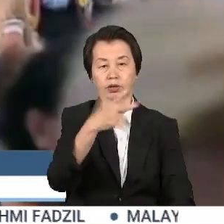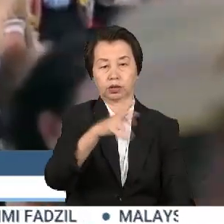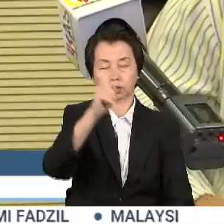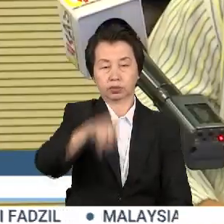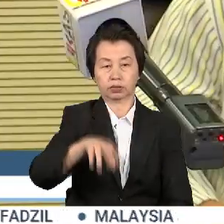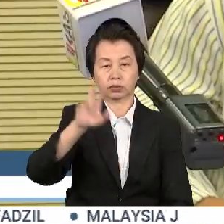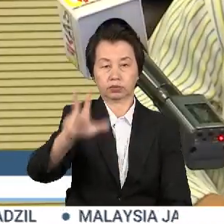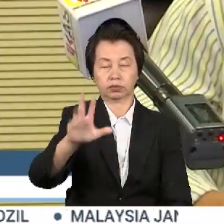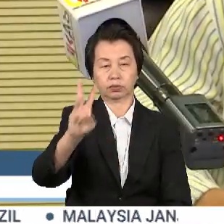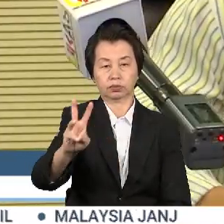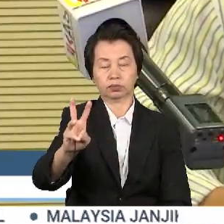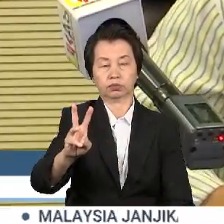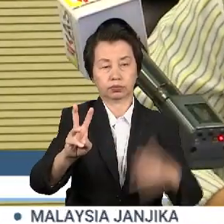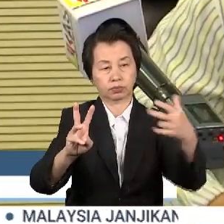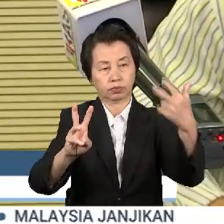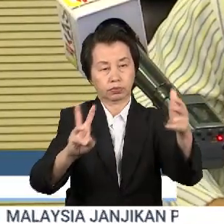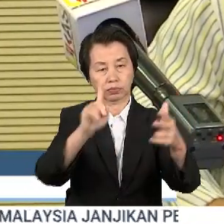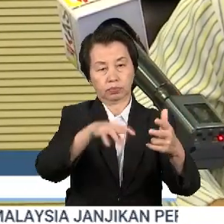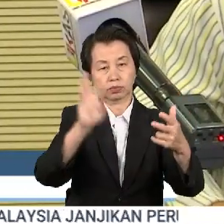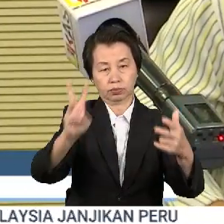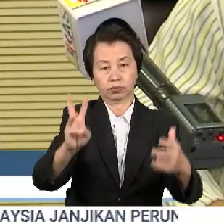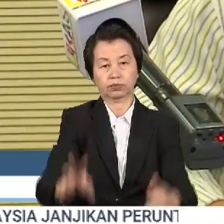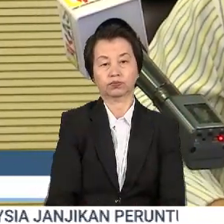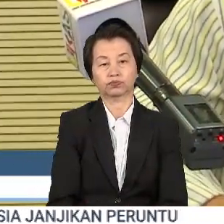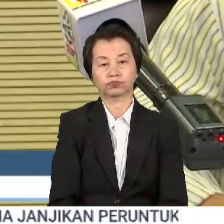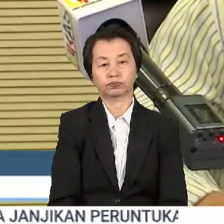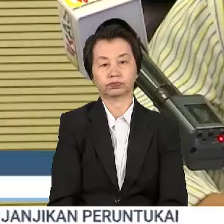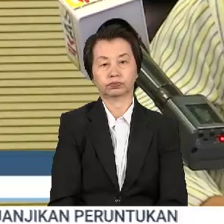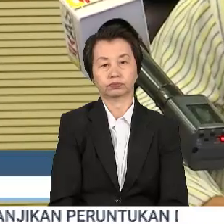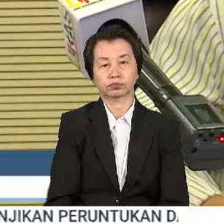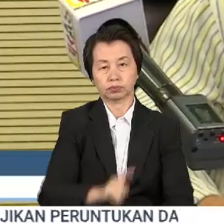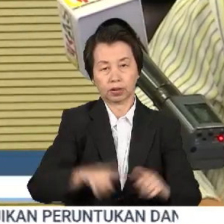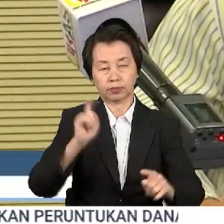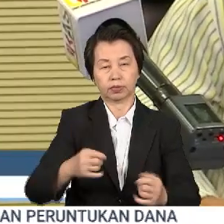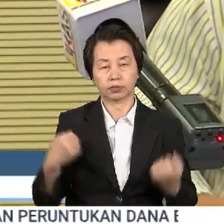kelak. We welcome ethnic lain, tapi dia kena pakaian Dayak lah.